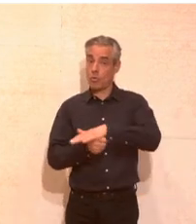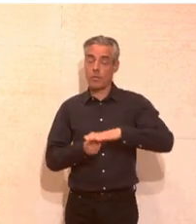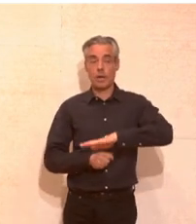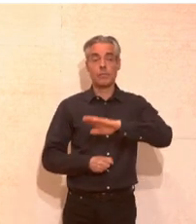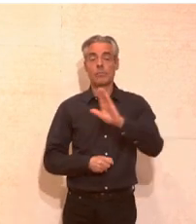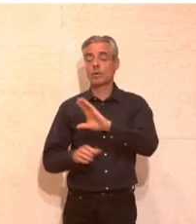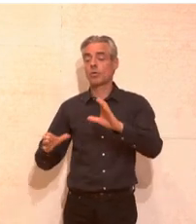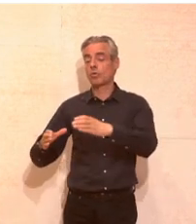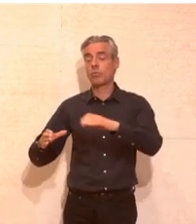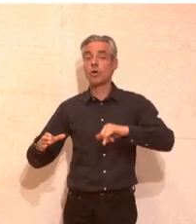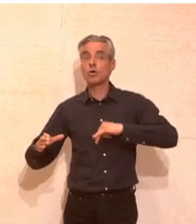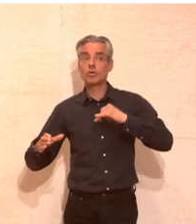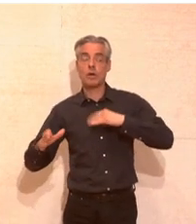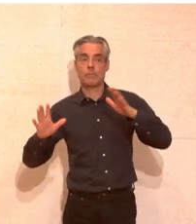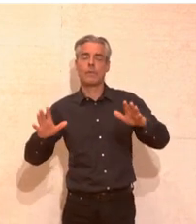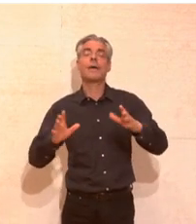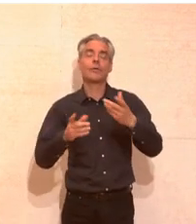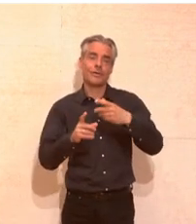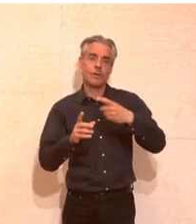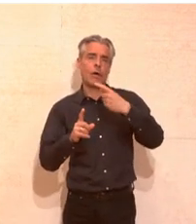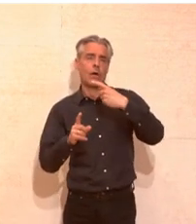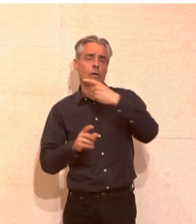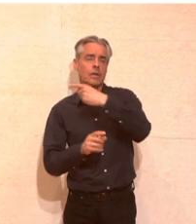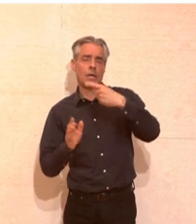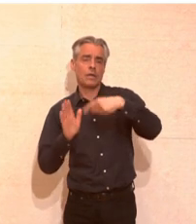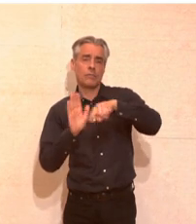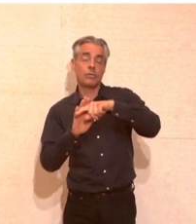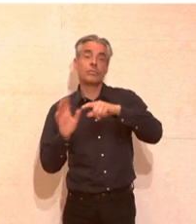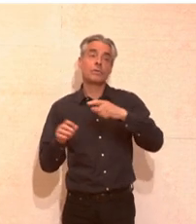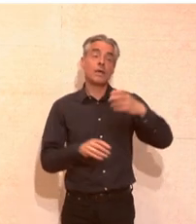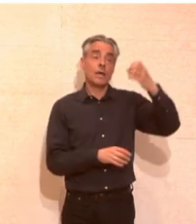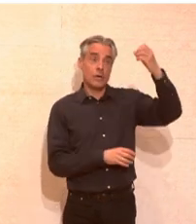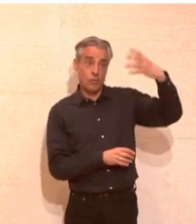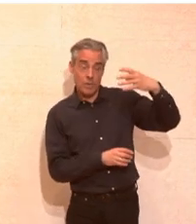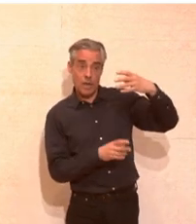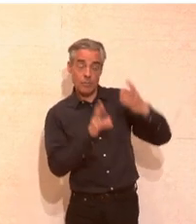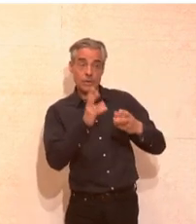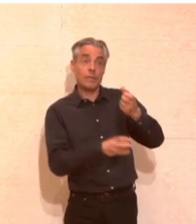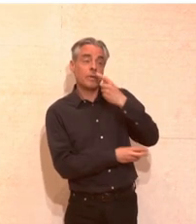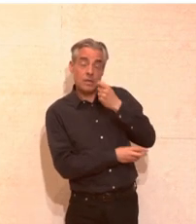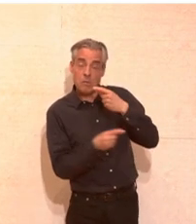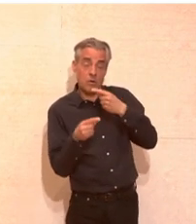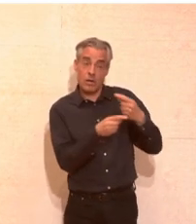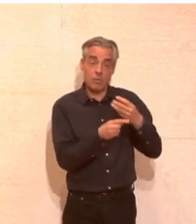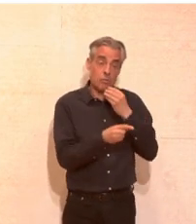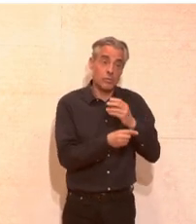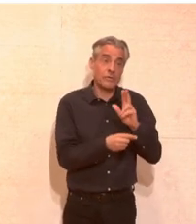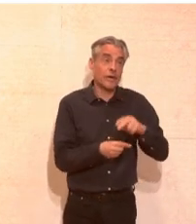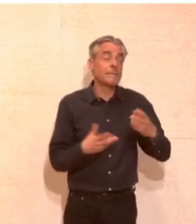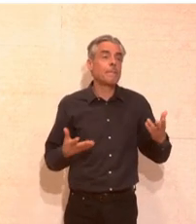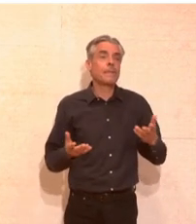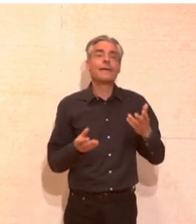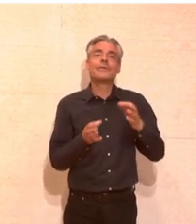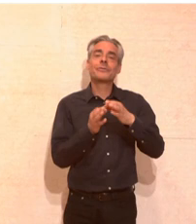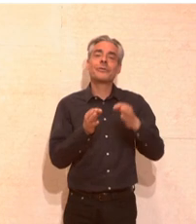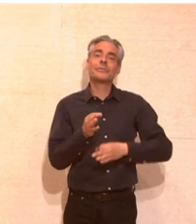jeunes. Mais je voudrais pas être complètement négative. La lumière, ça peut être aussi un médicament, mais c'est pas l'objet d'aujourd'hui. Voilà, juste